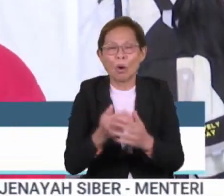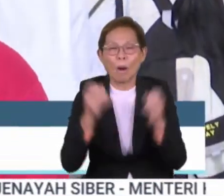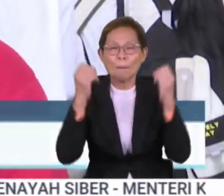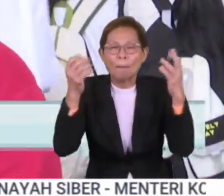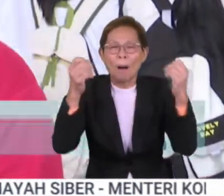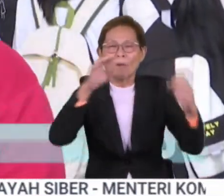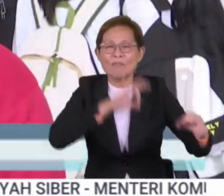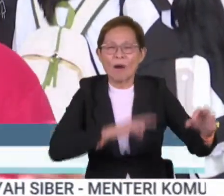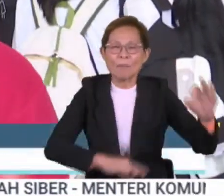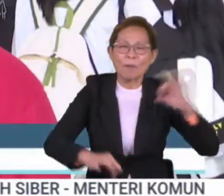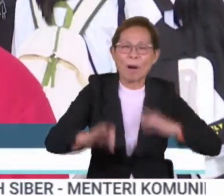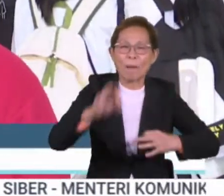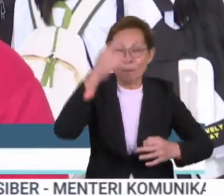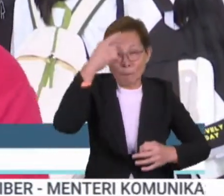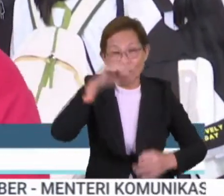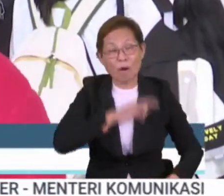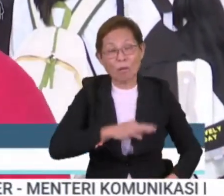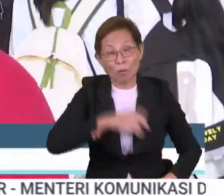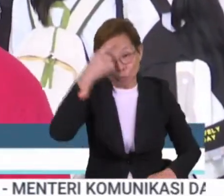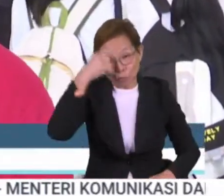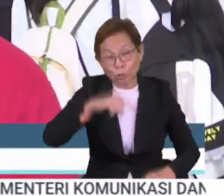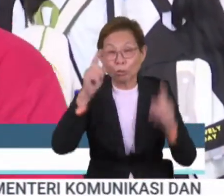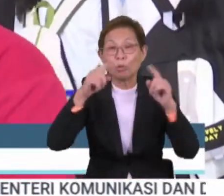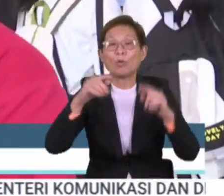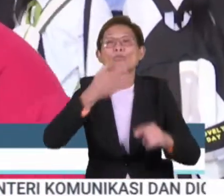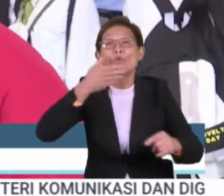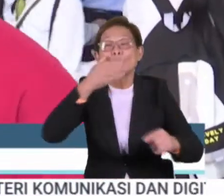banyak faedah untuk anak muda dan mahasiswa.